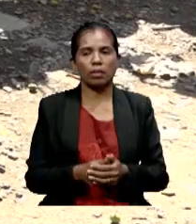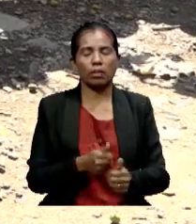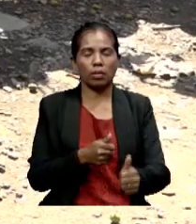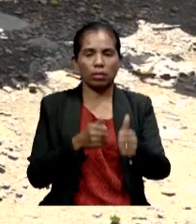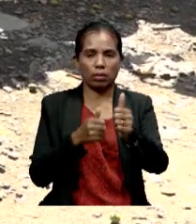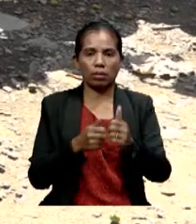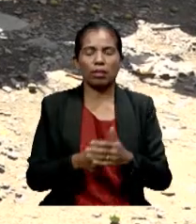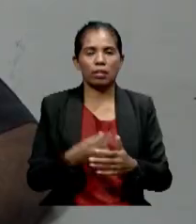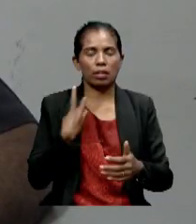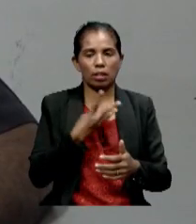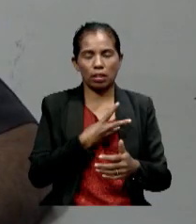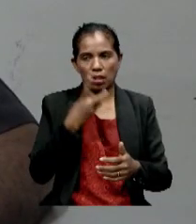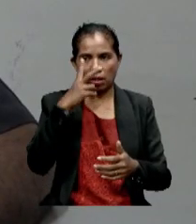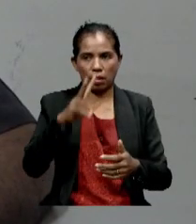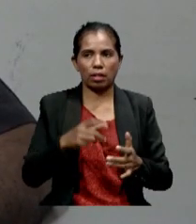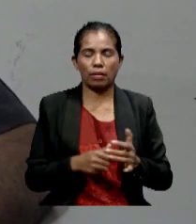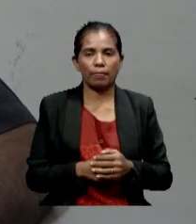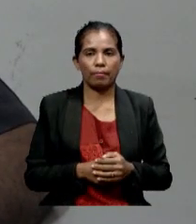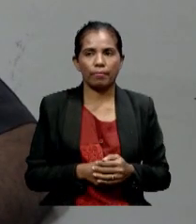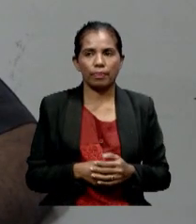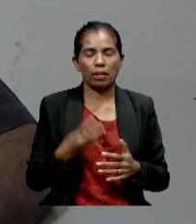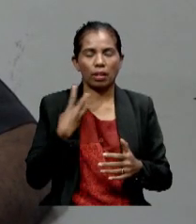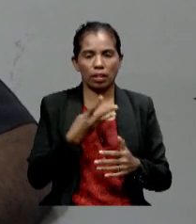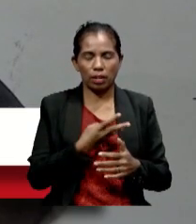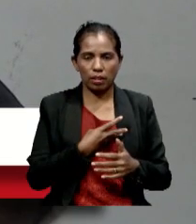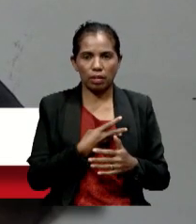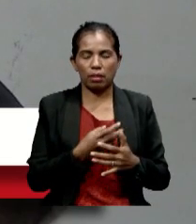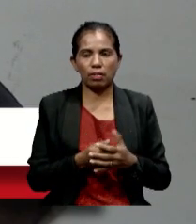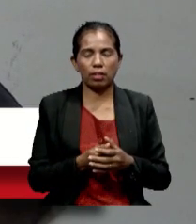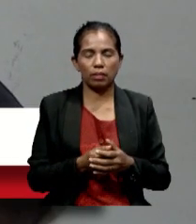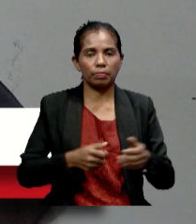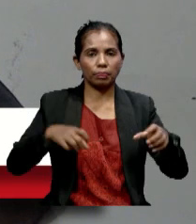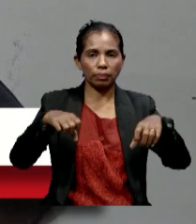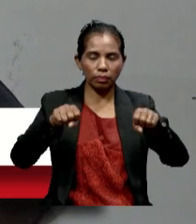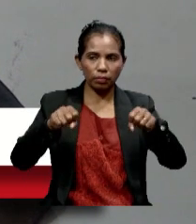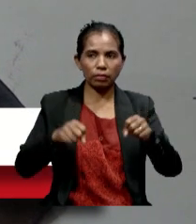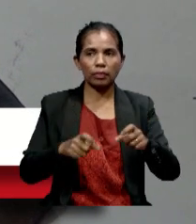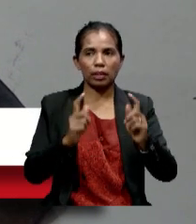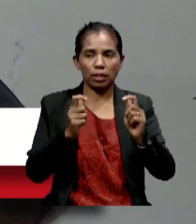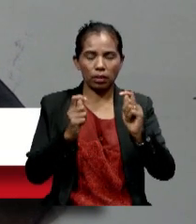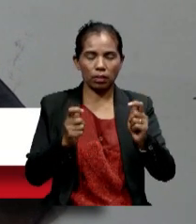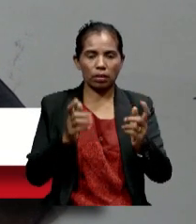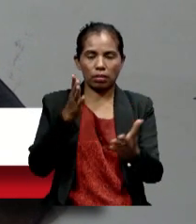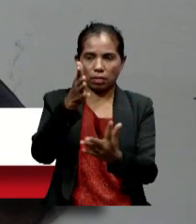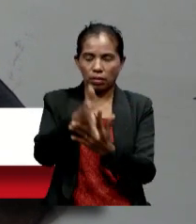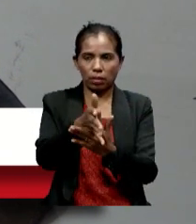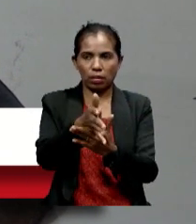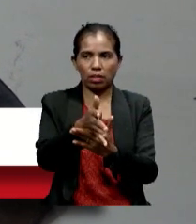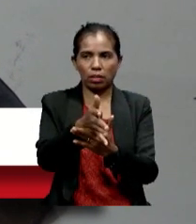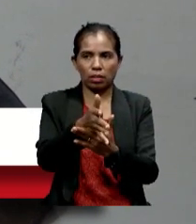nebe maka ita hetan kata kita nia motor ita nia be motorista ne koko atul trapasa